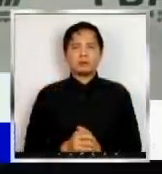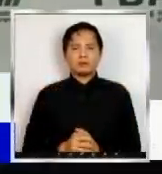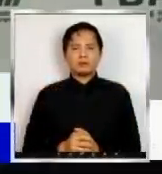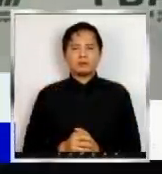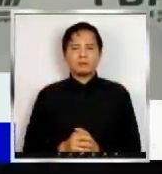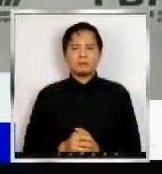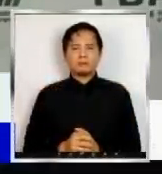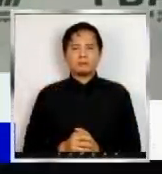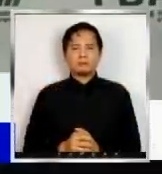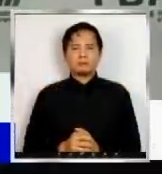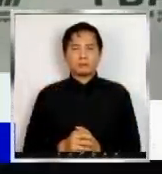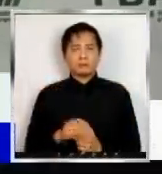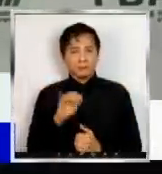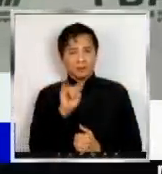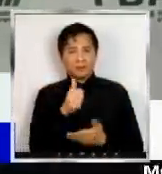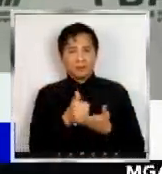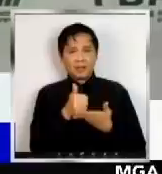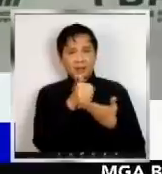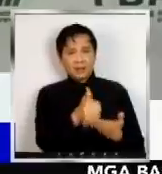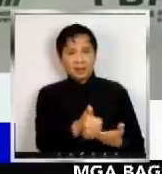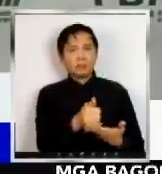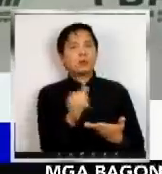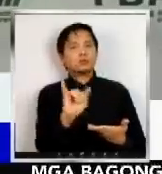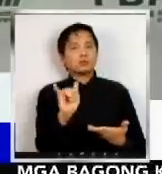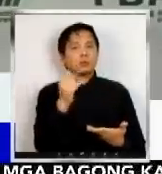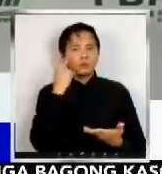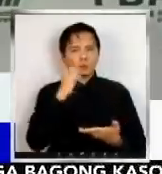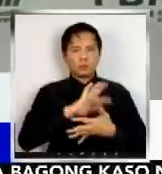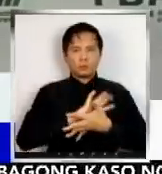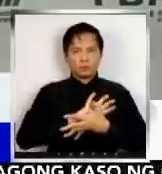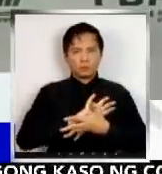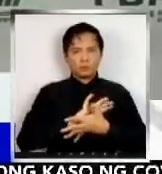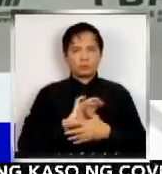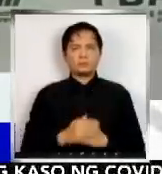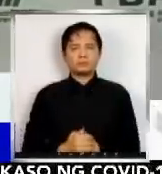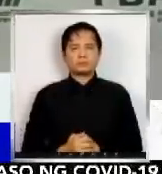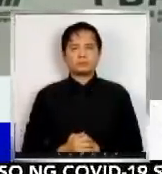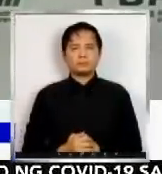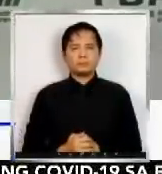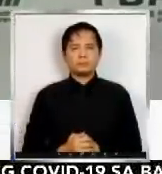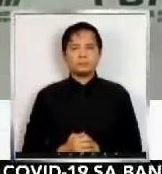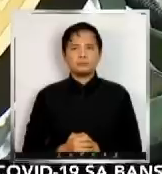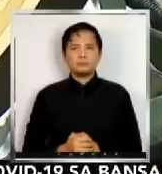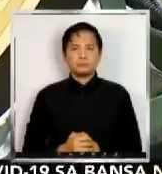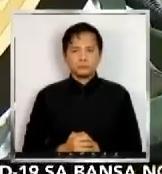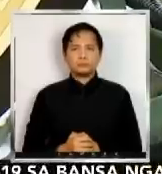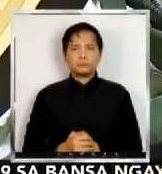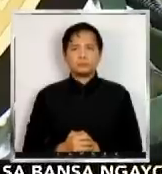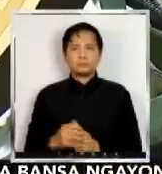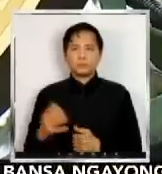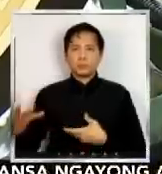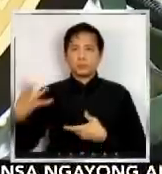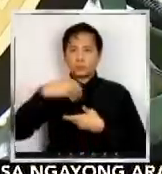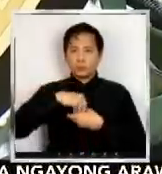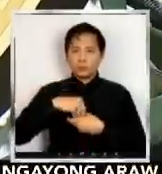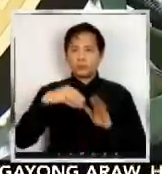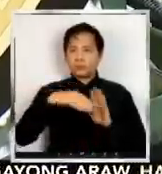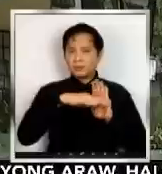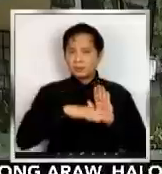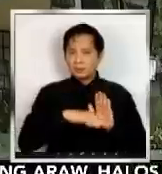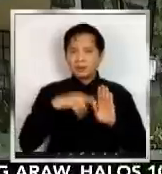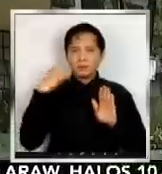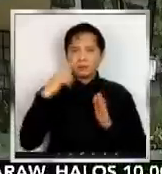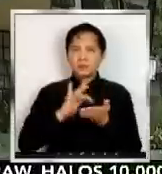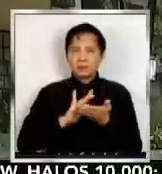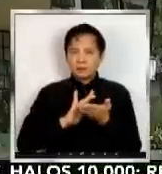nakakatulong siya sa COVID-19. Kaya yung mga espesyalista natin, kasama siya ngayon sa treatment guideline. Kumikilos na raw ang Department of Health